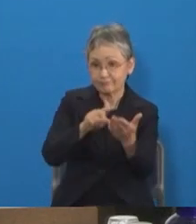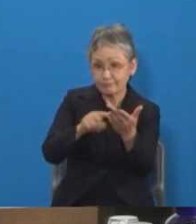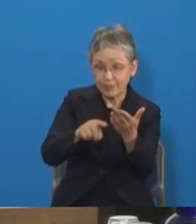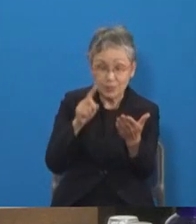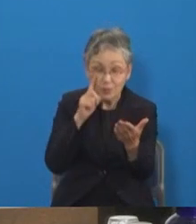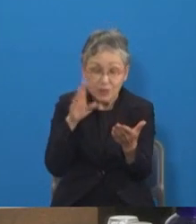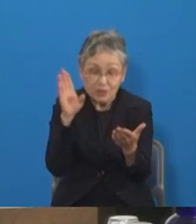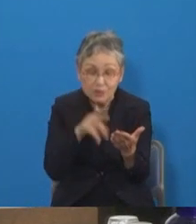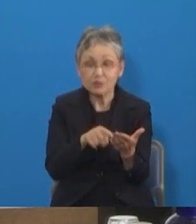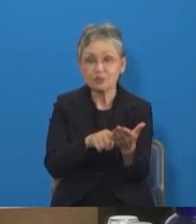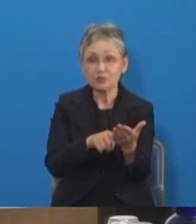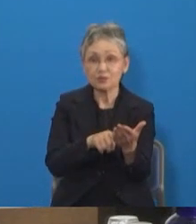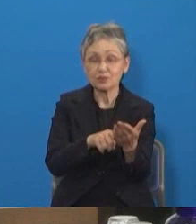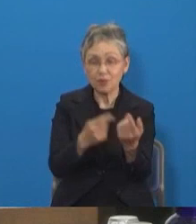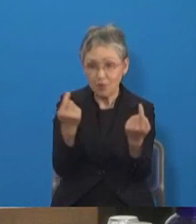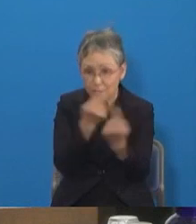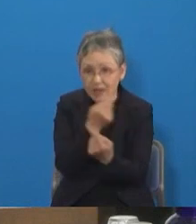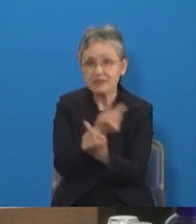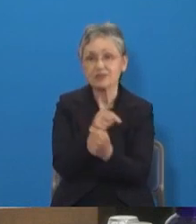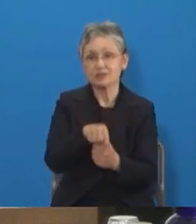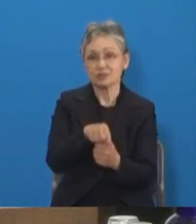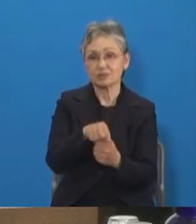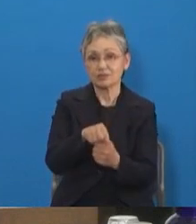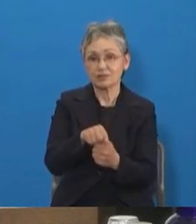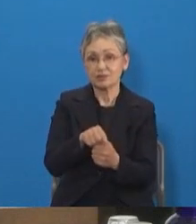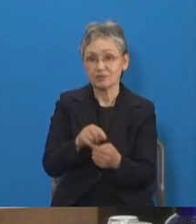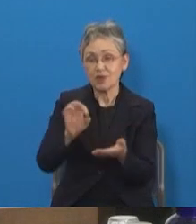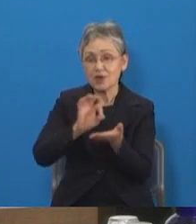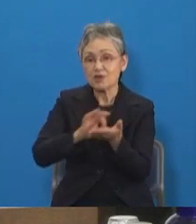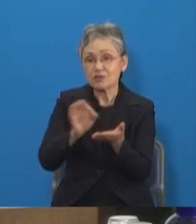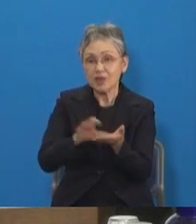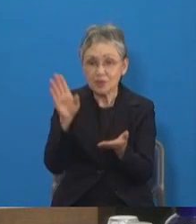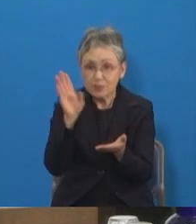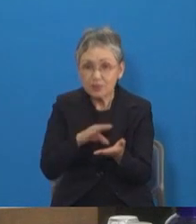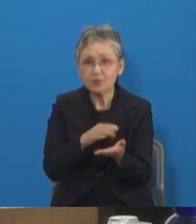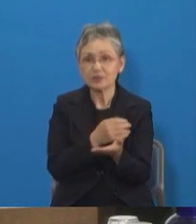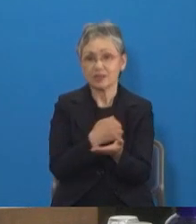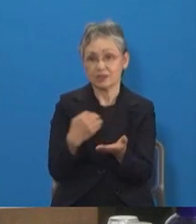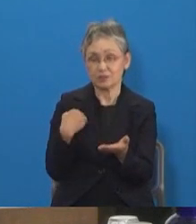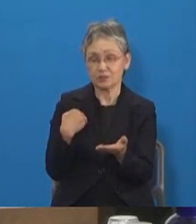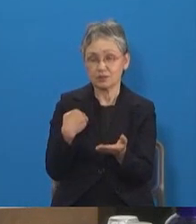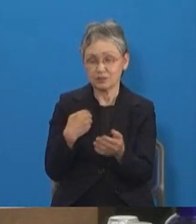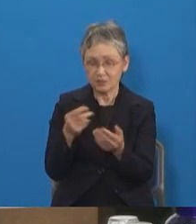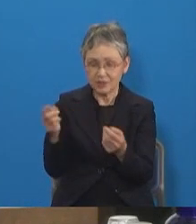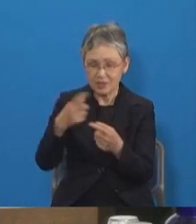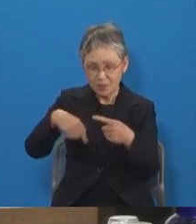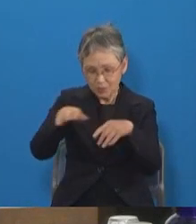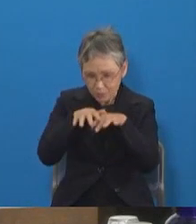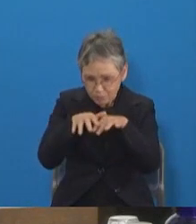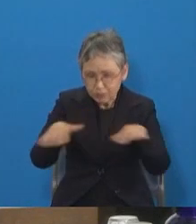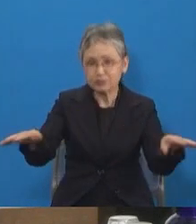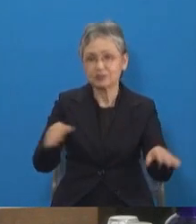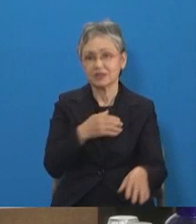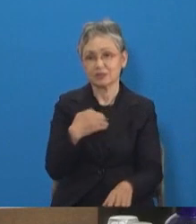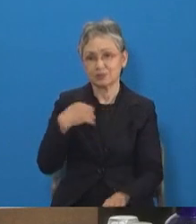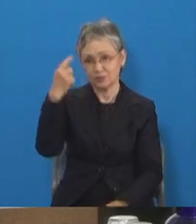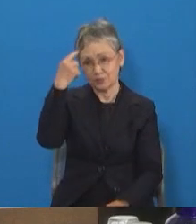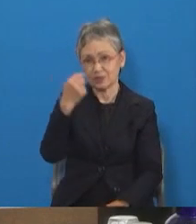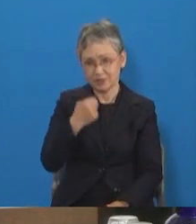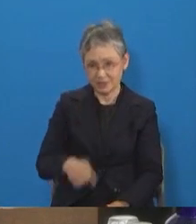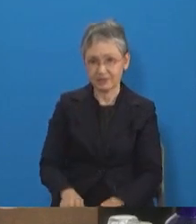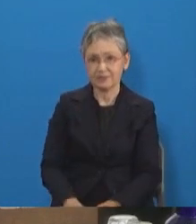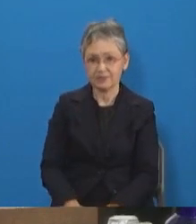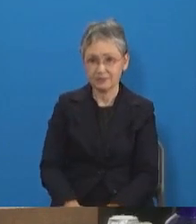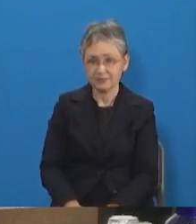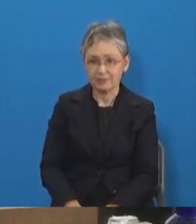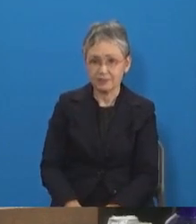上に改善し、使いやすくすることによって、一層の普及を図るなど、市民の皆様のさらなる防災意識、防災力の向上に取り